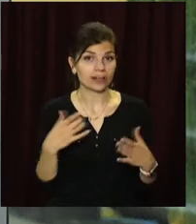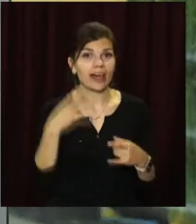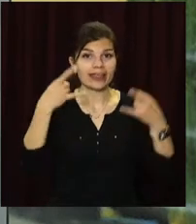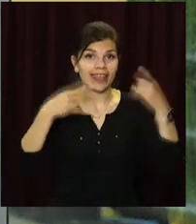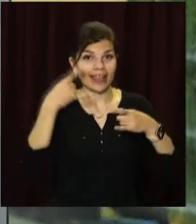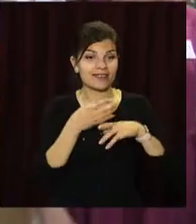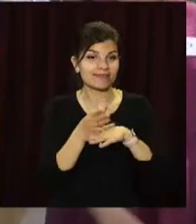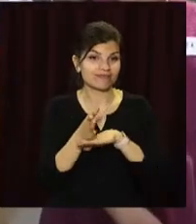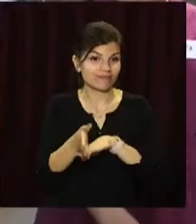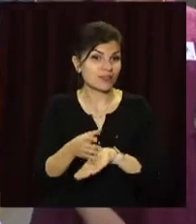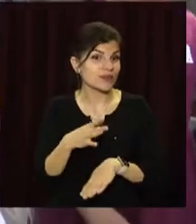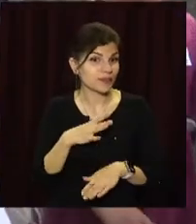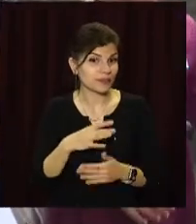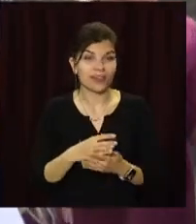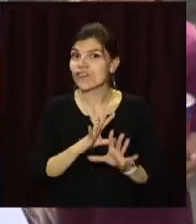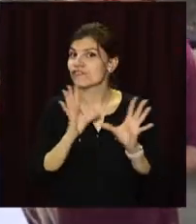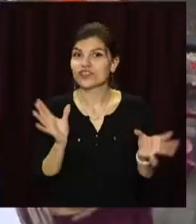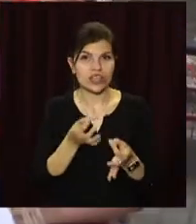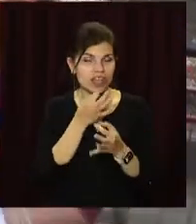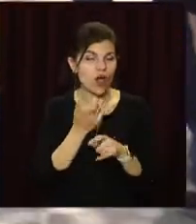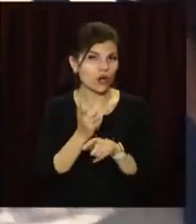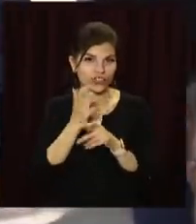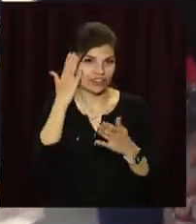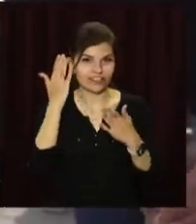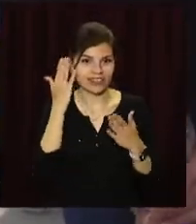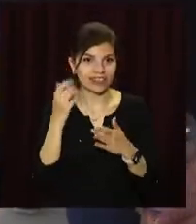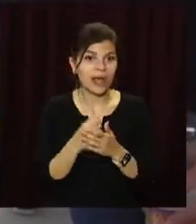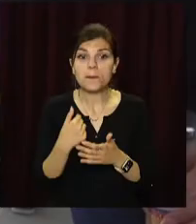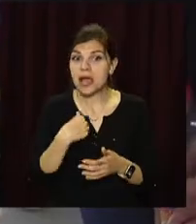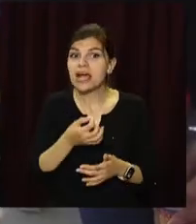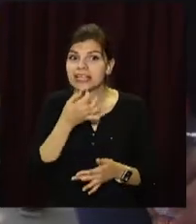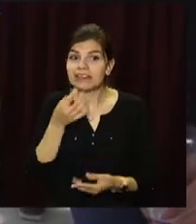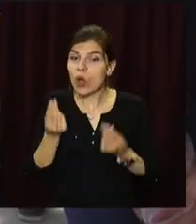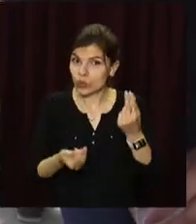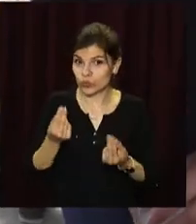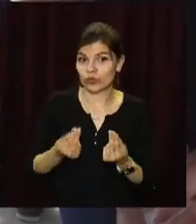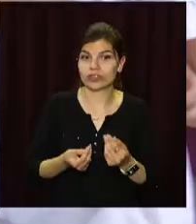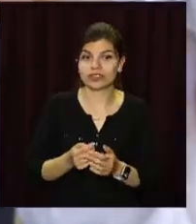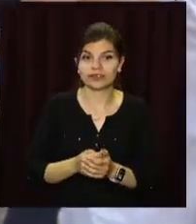Ізмайлова. Все нравится, очень весело. Мне нравятся игрушки.